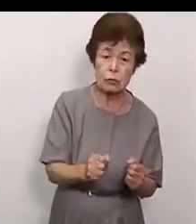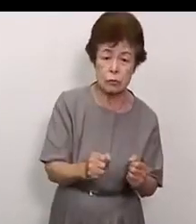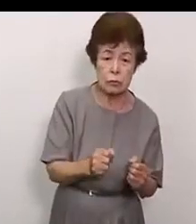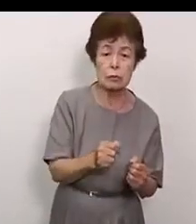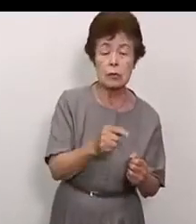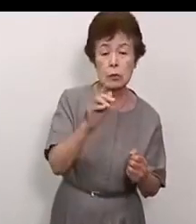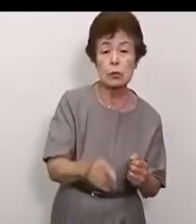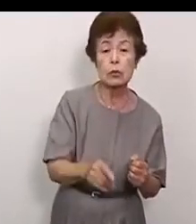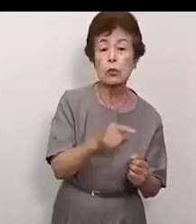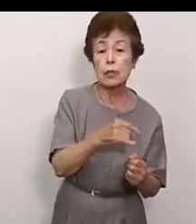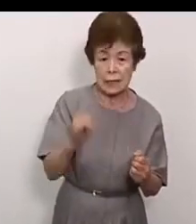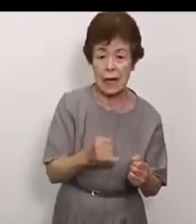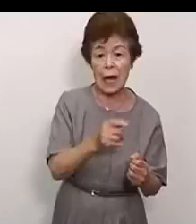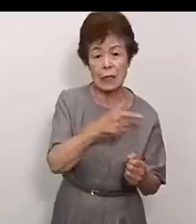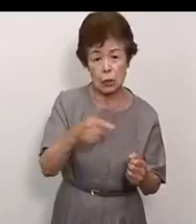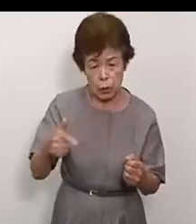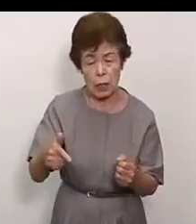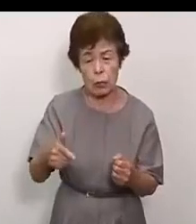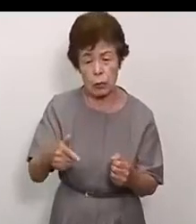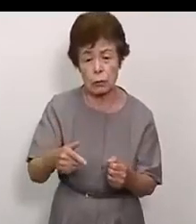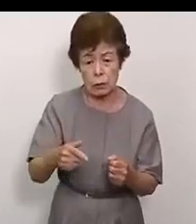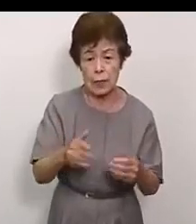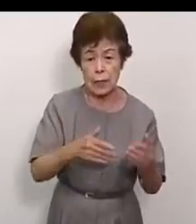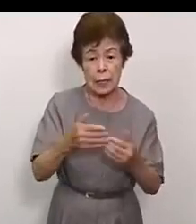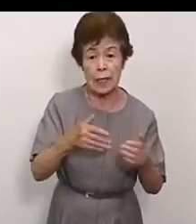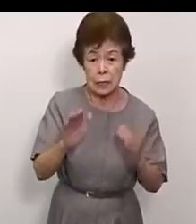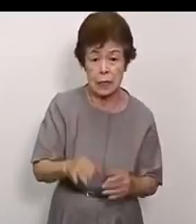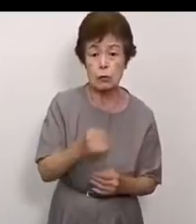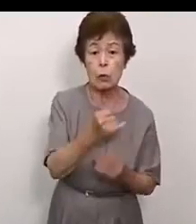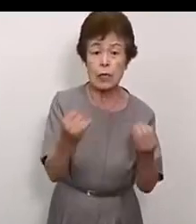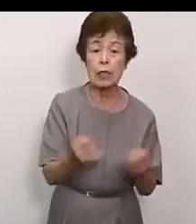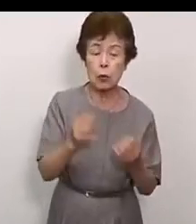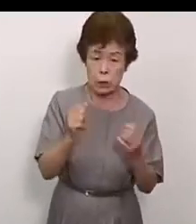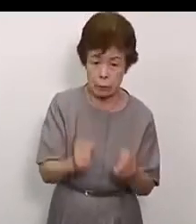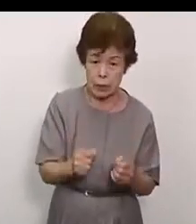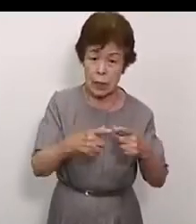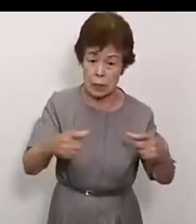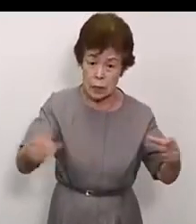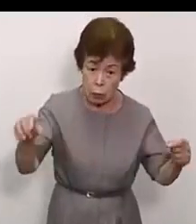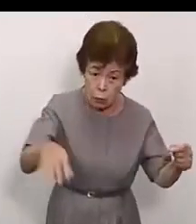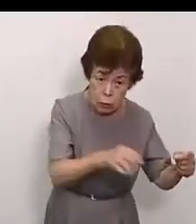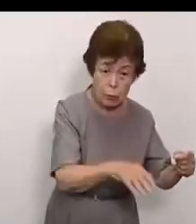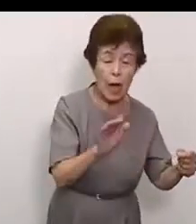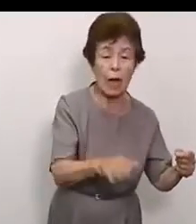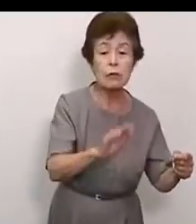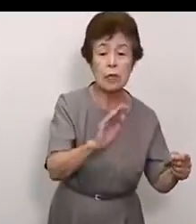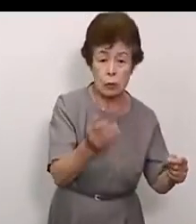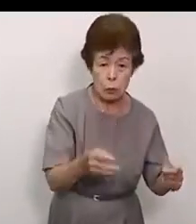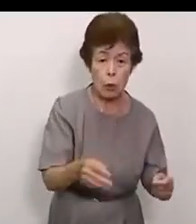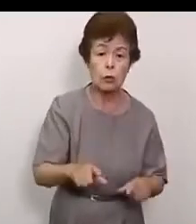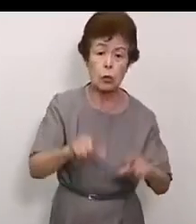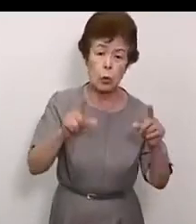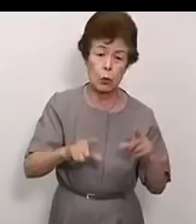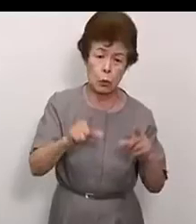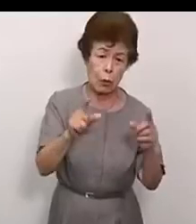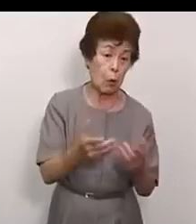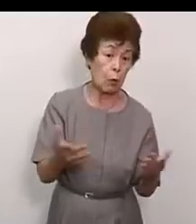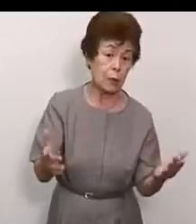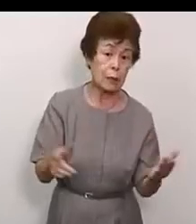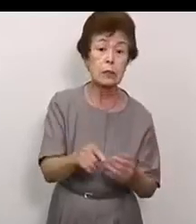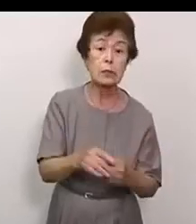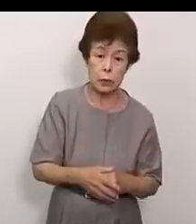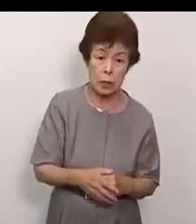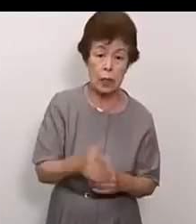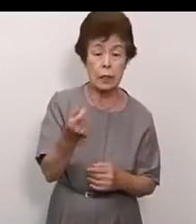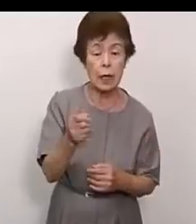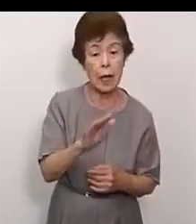もあるので、まあ、これは全国にそういうことありますけれども、特に東京ではそういうことにまあ、モデルケースとしてね取り組んでい